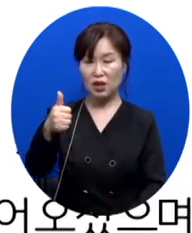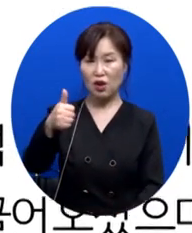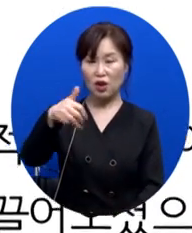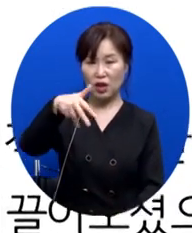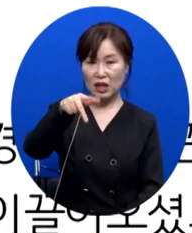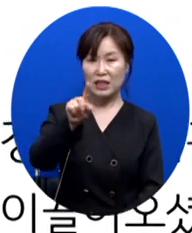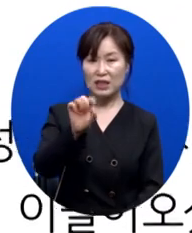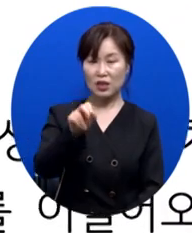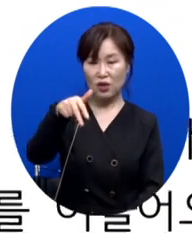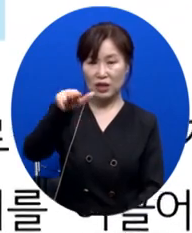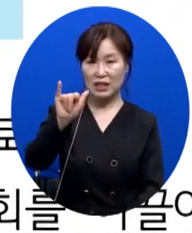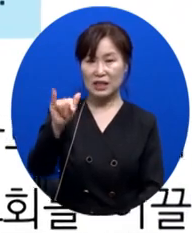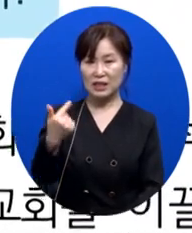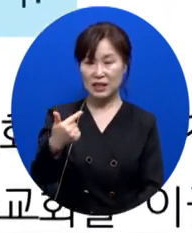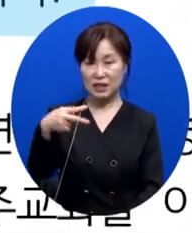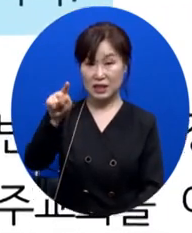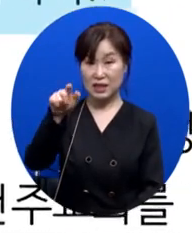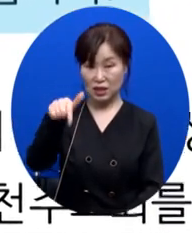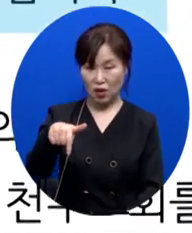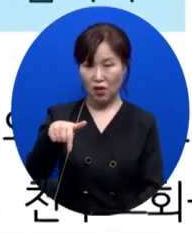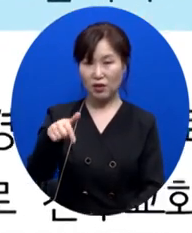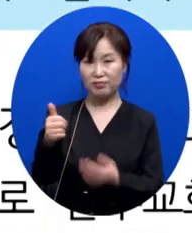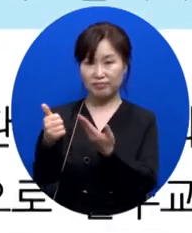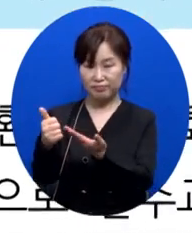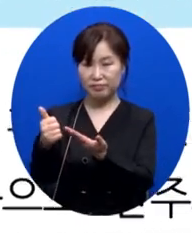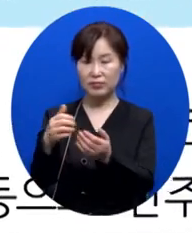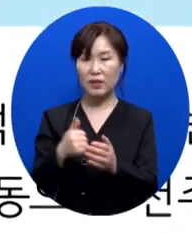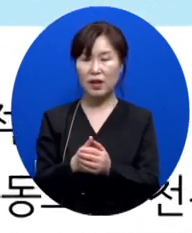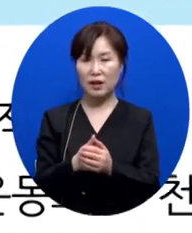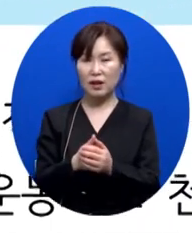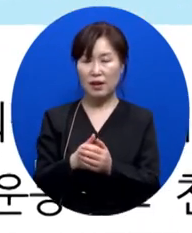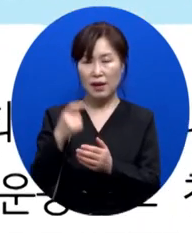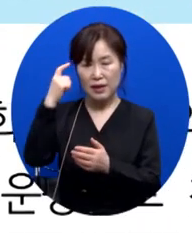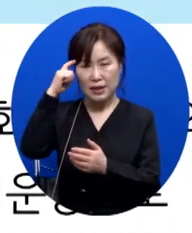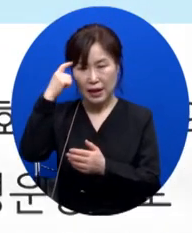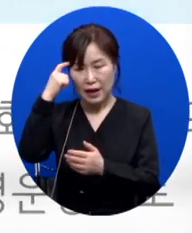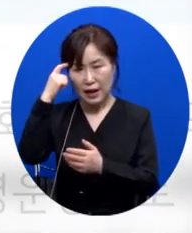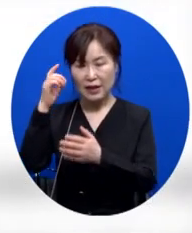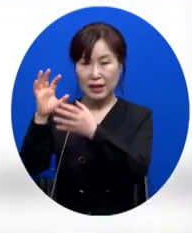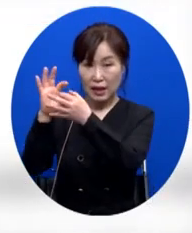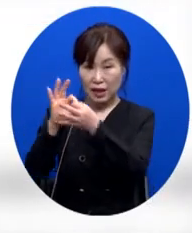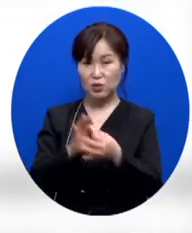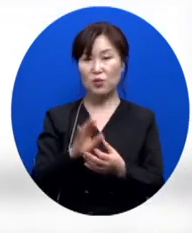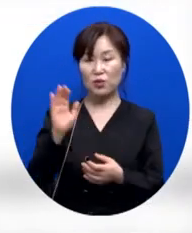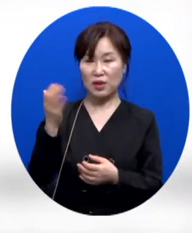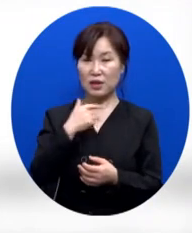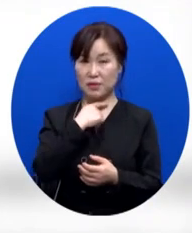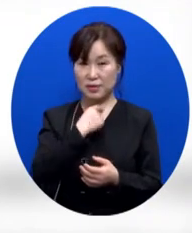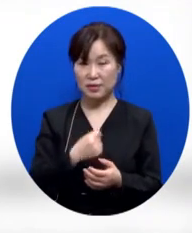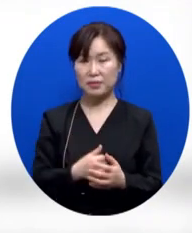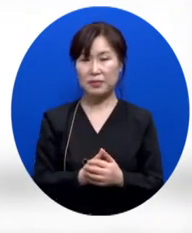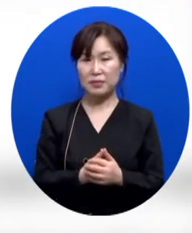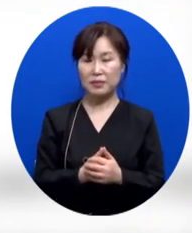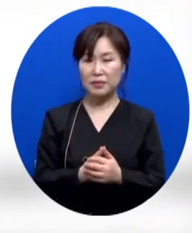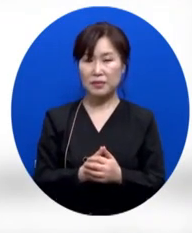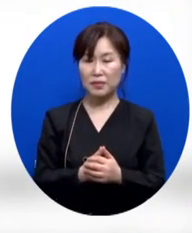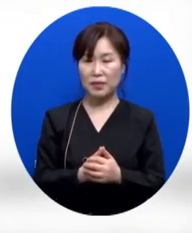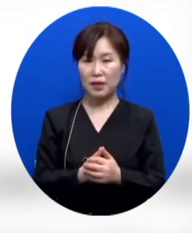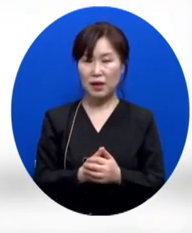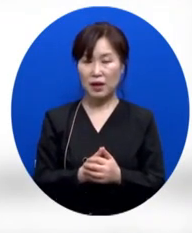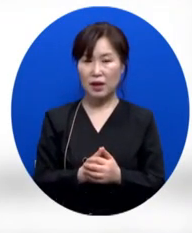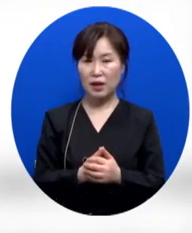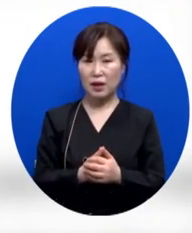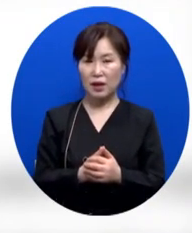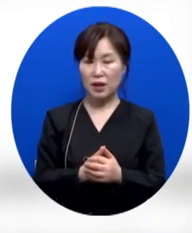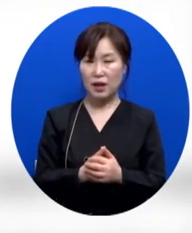추기경이 지키려고 했던 생명과 가정의 가치를 소중히 여기는 노력이 지속하게 소망한다 고 밝혔습니다 한국기독교교회협의회